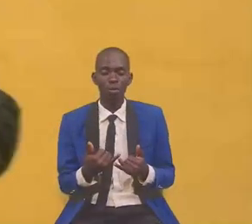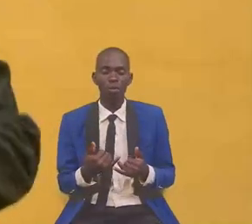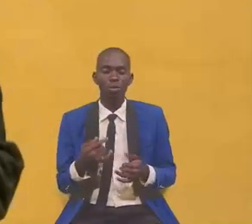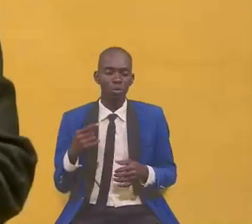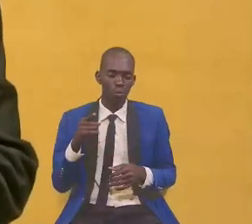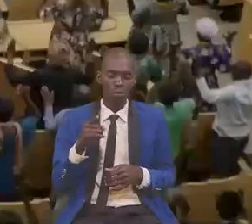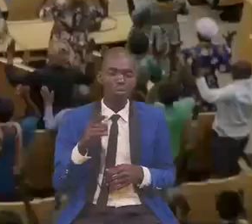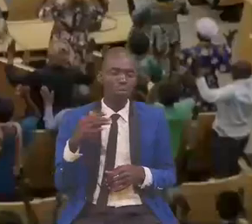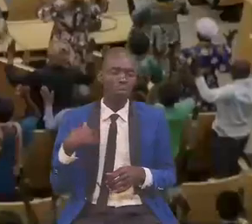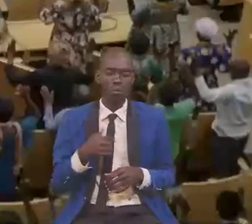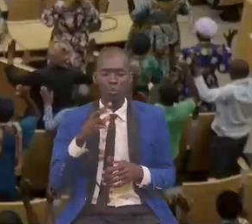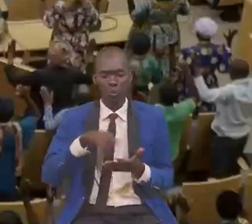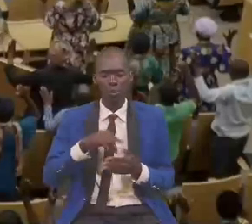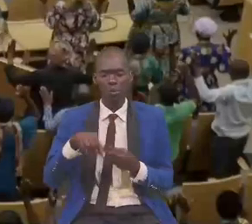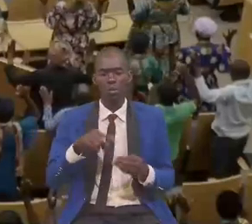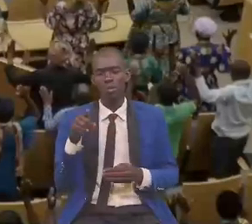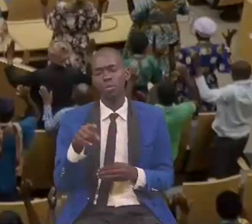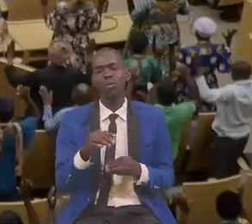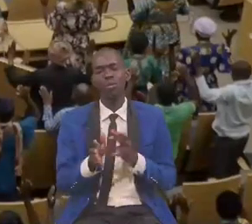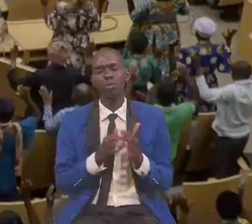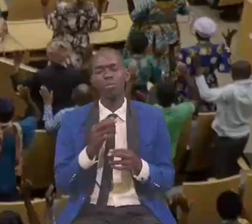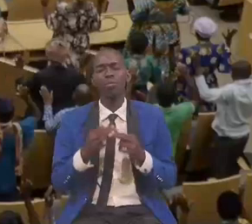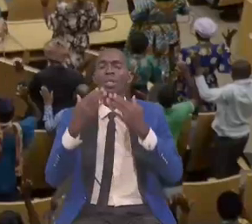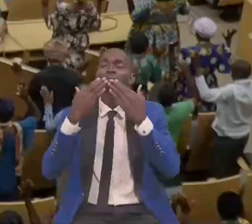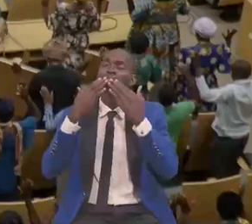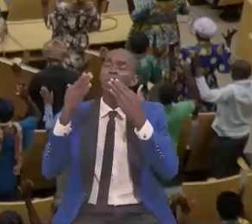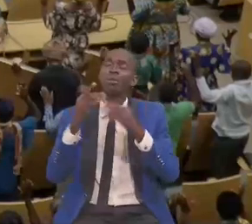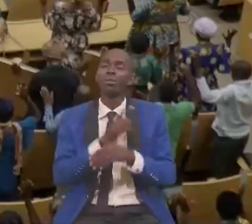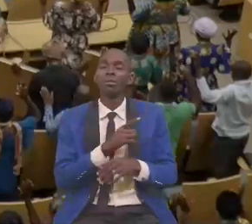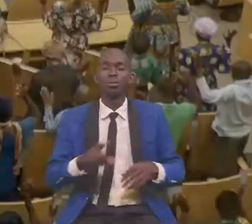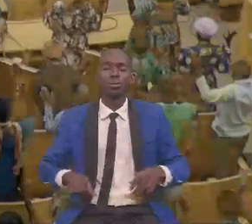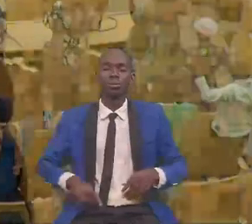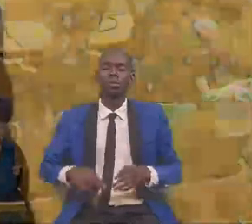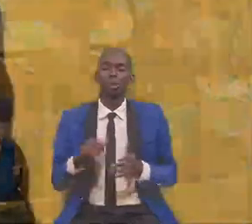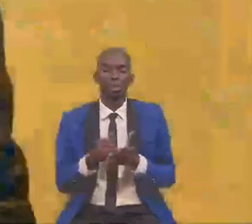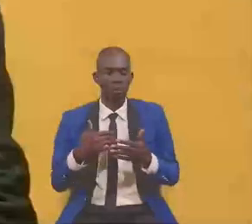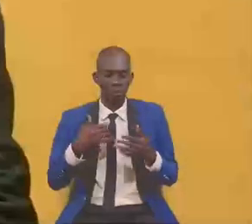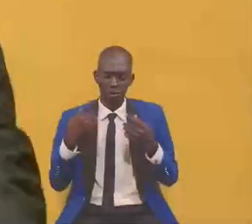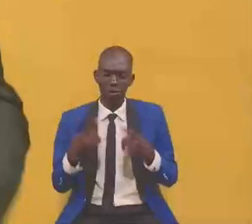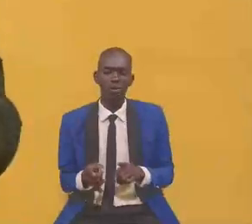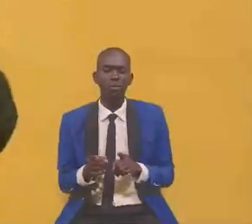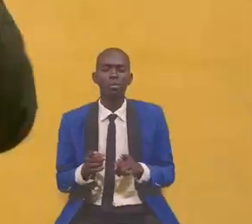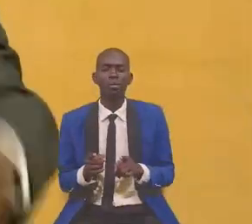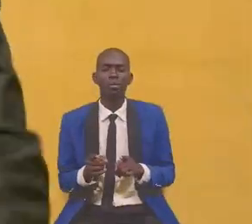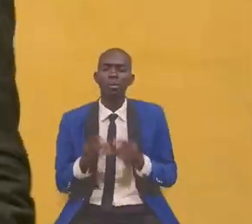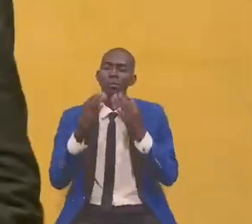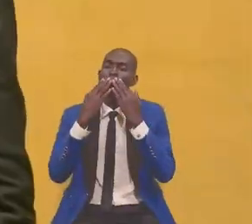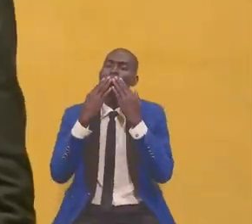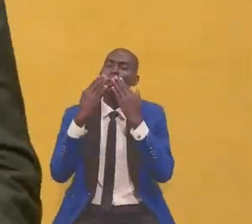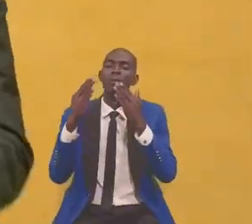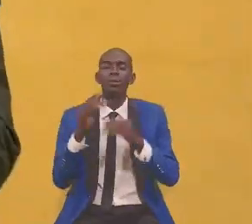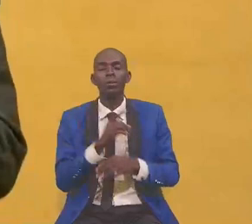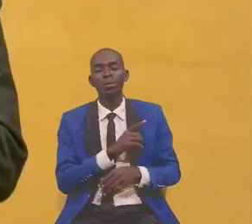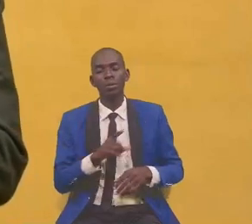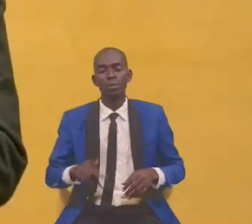nous lirons sur vous. Merci Seigneur, c'est fait. Seigneur, merci.